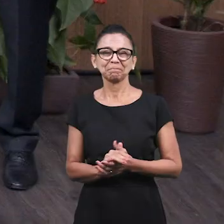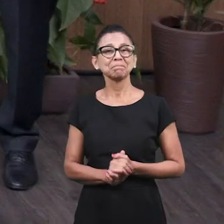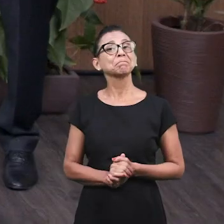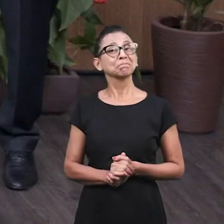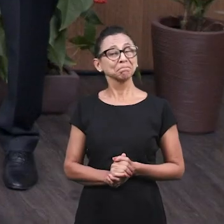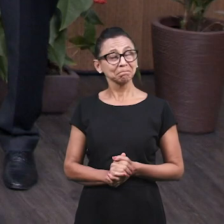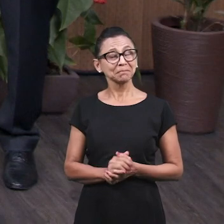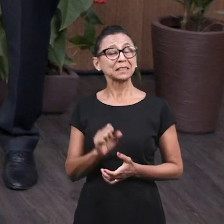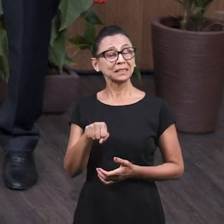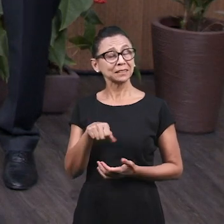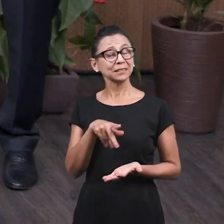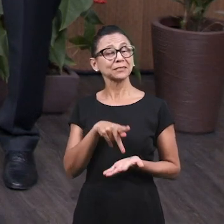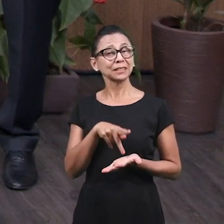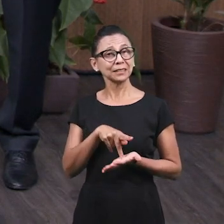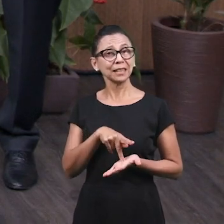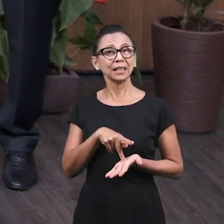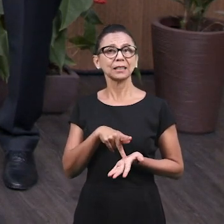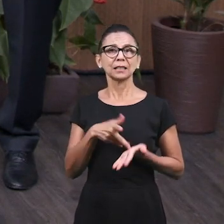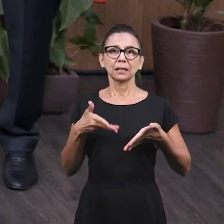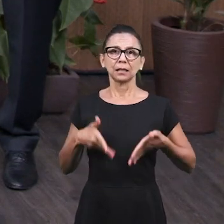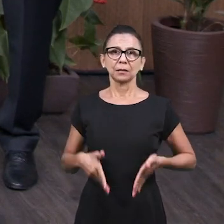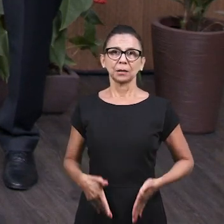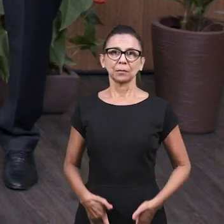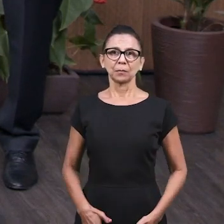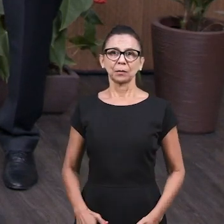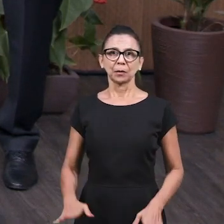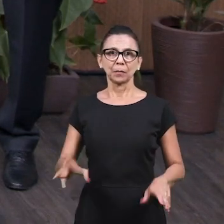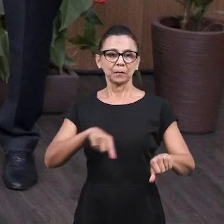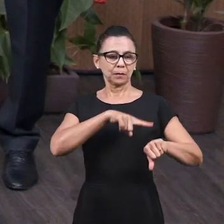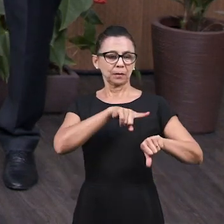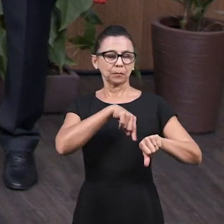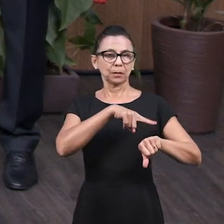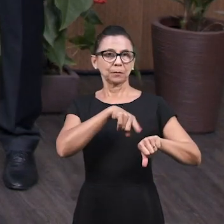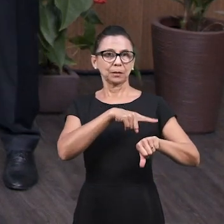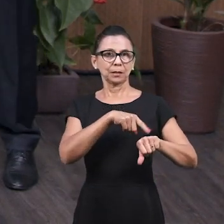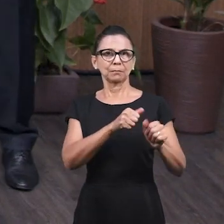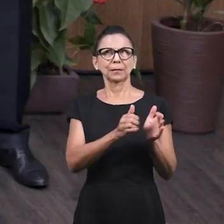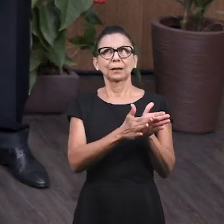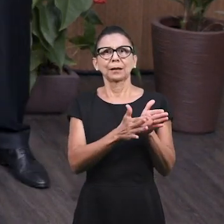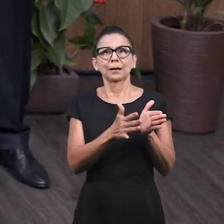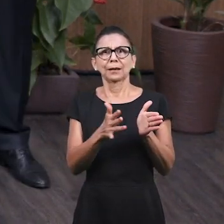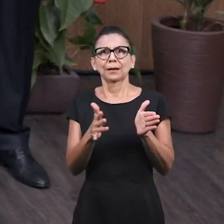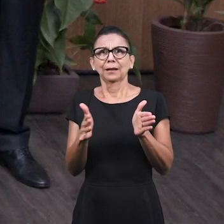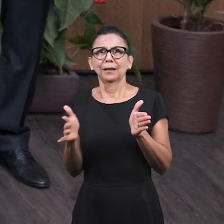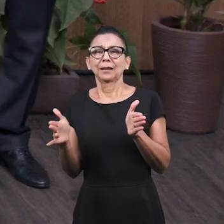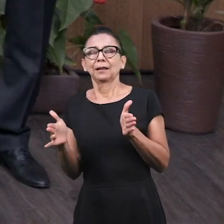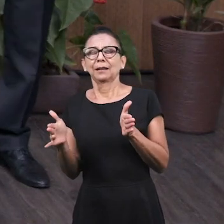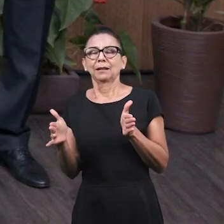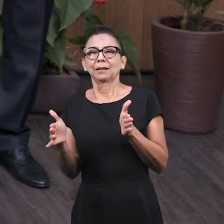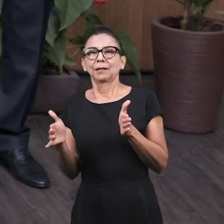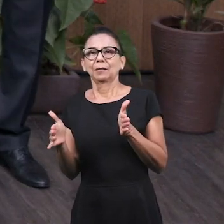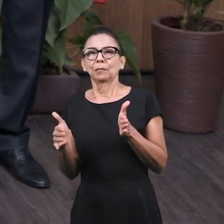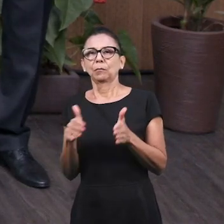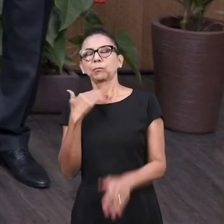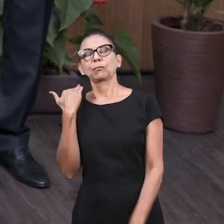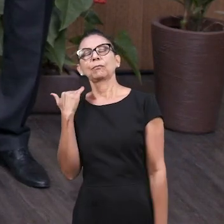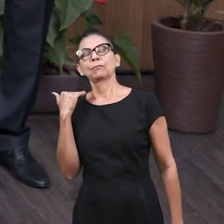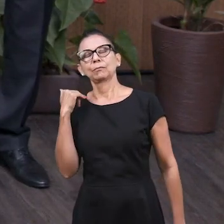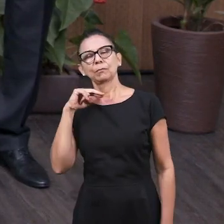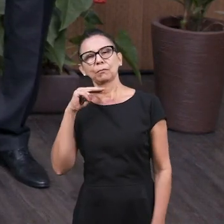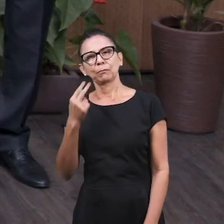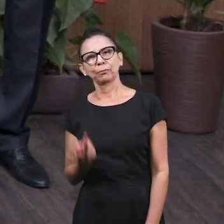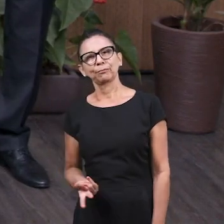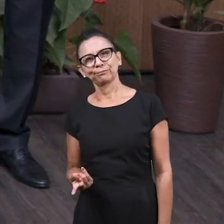не живем, а скорее более умираем. И человек, он когда рождается, он уже начинает отсчитывать свои дни